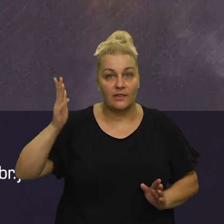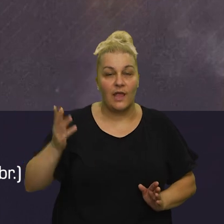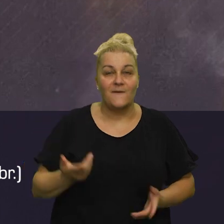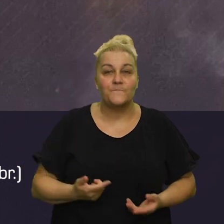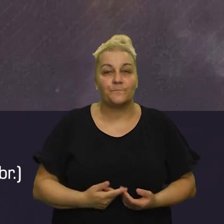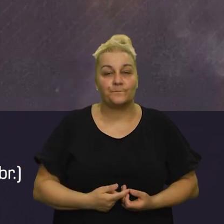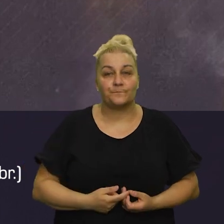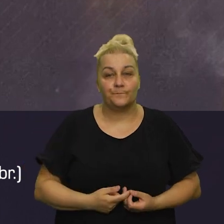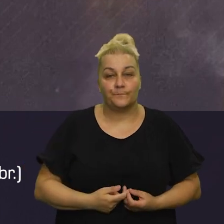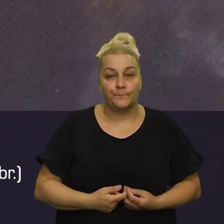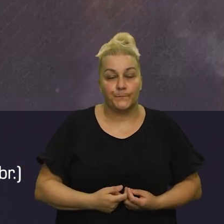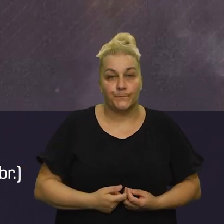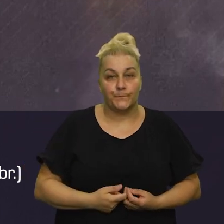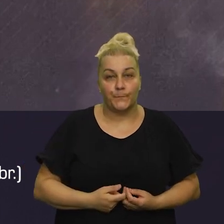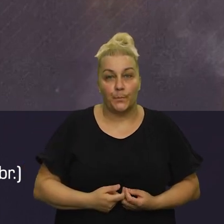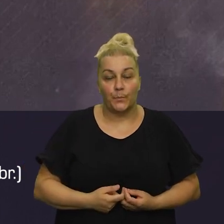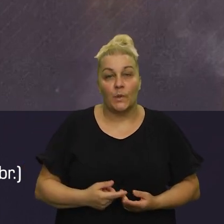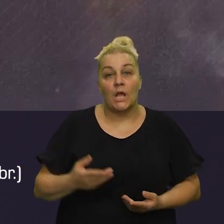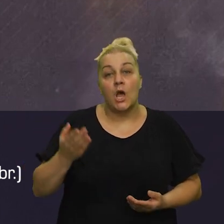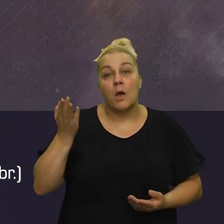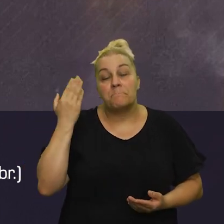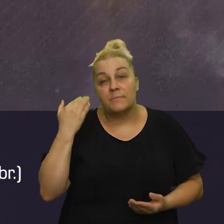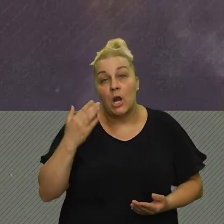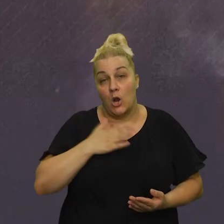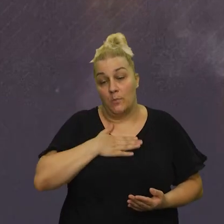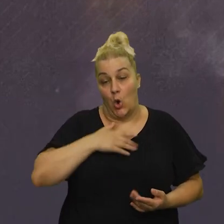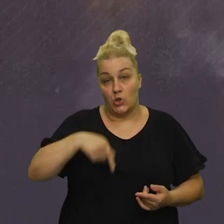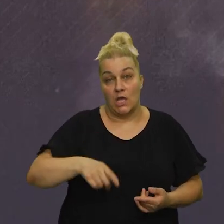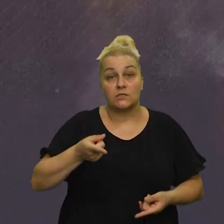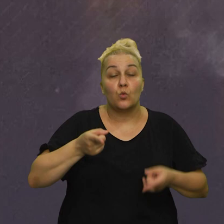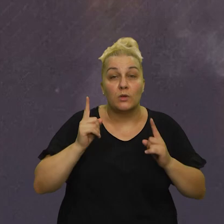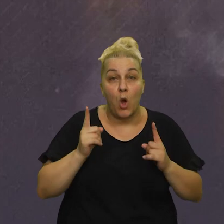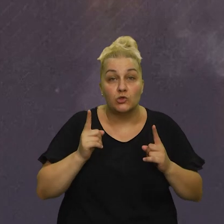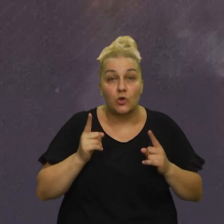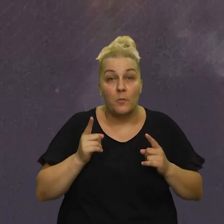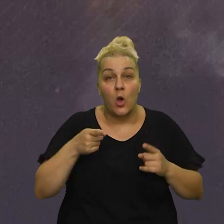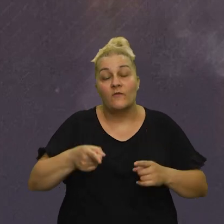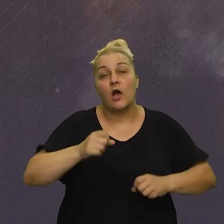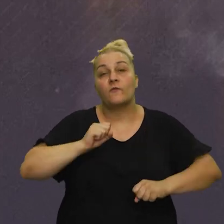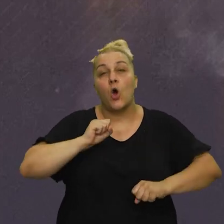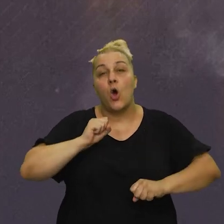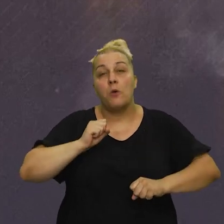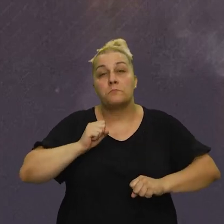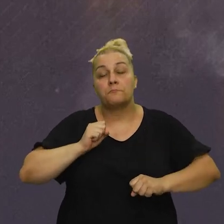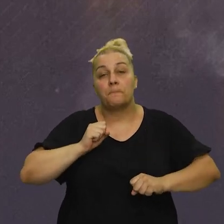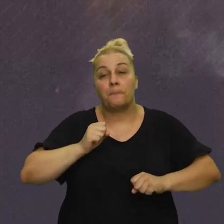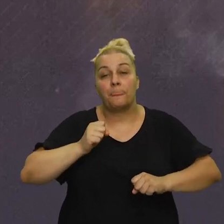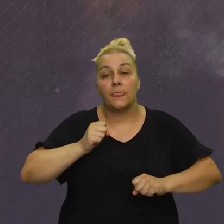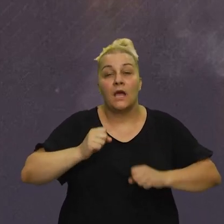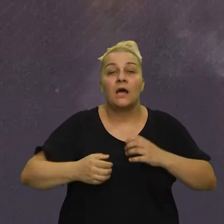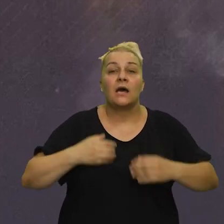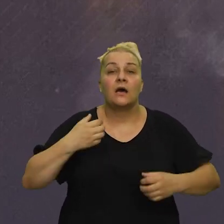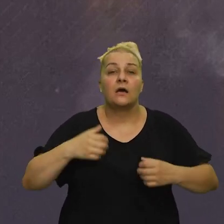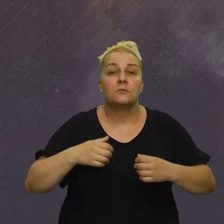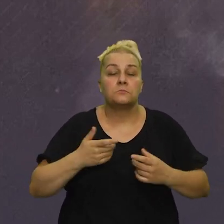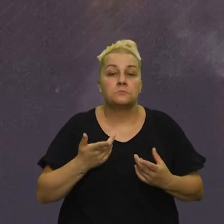Premda je bilo, ajmo reći, konkretno u nas u Imotskom, takvo je raspoloženje tog